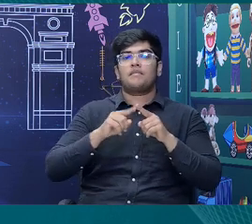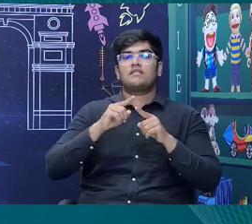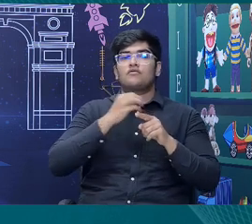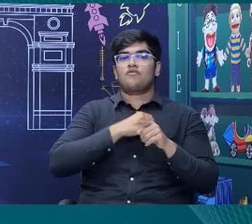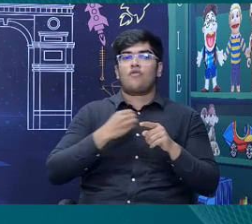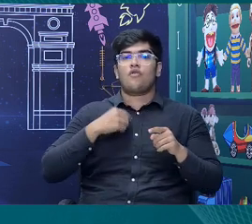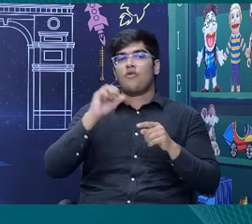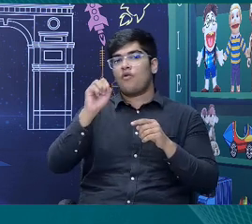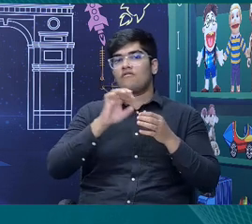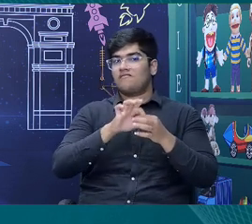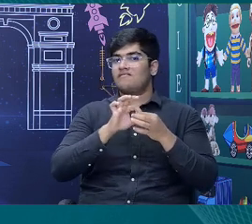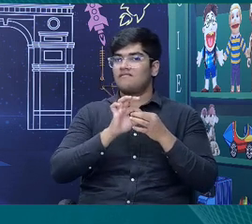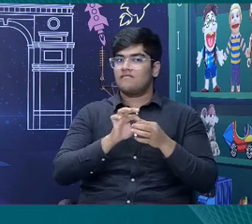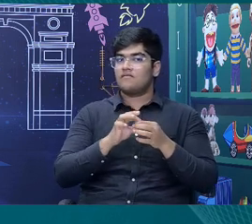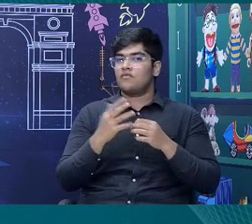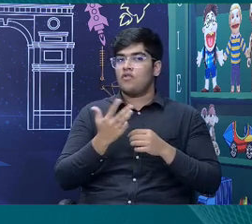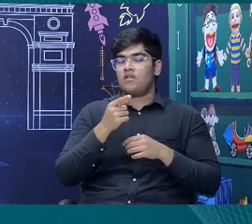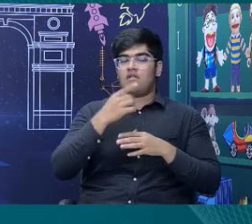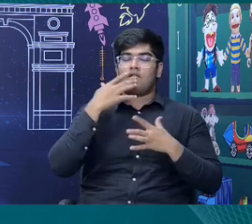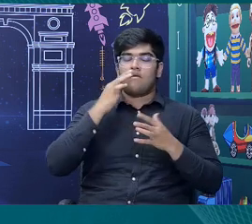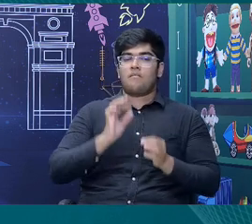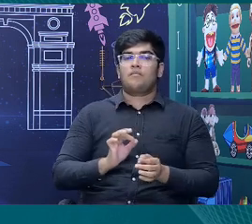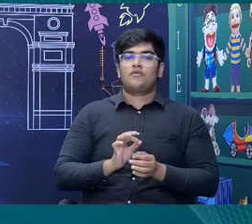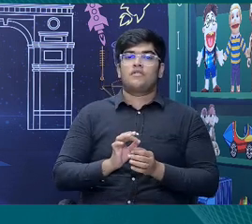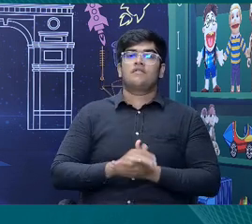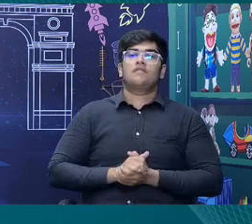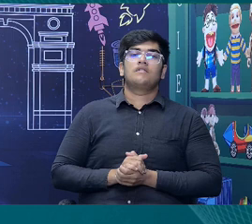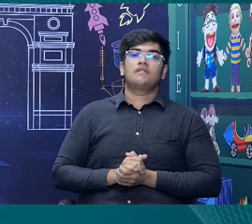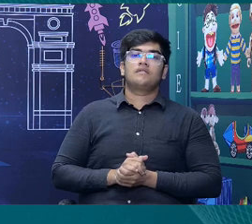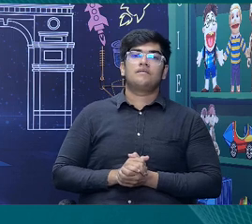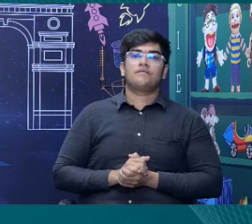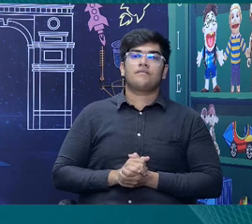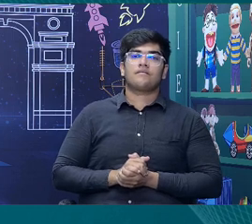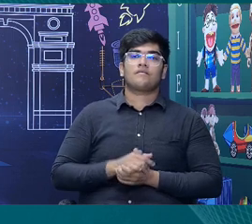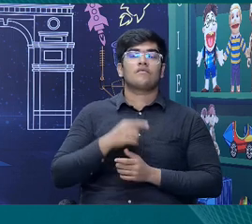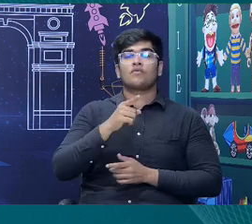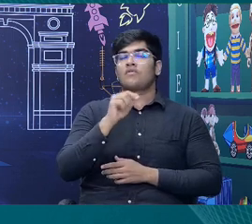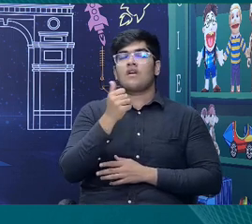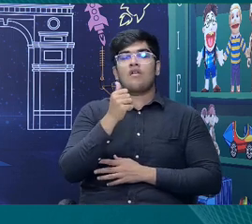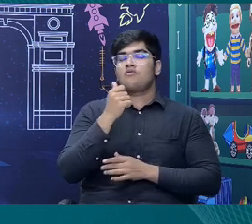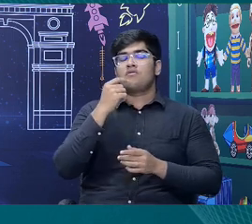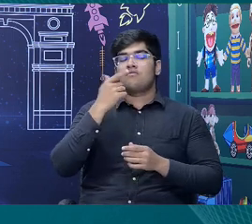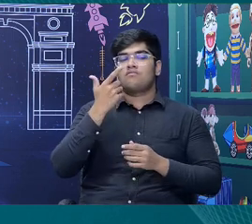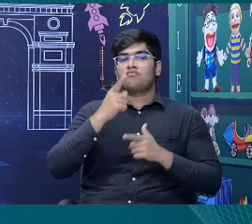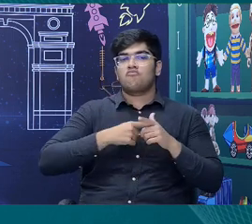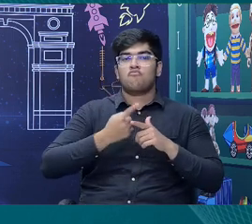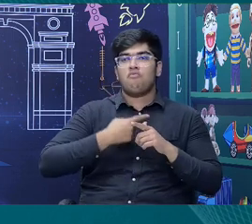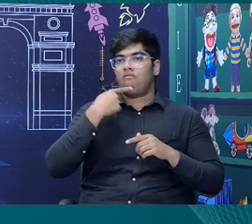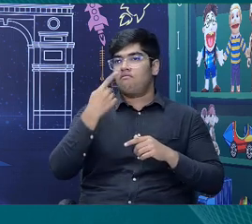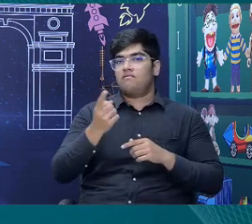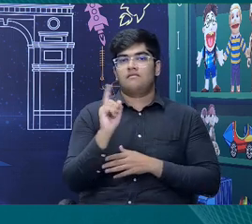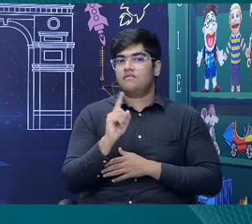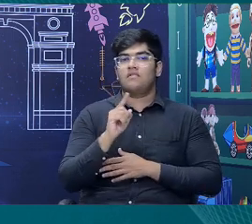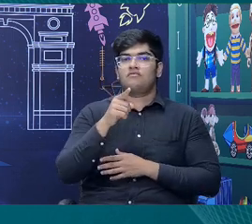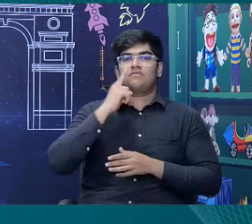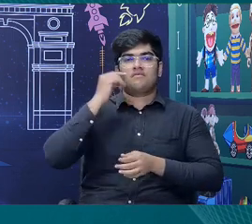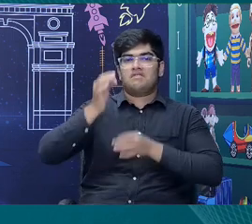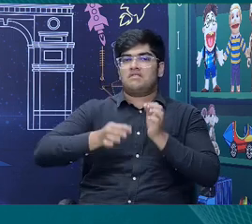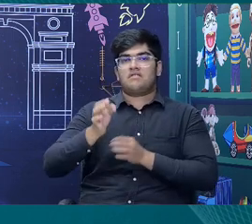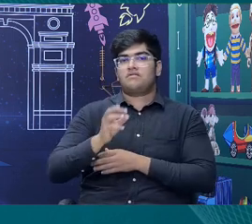इंपॉर्टेंट है मतलब एक दूस दूसरे का रिस्पेक्ट आप मजाक नहीं उड़ा सकते क्लाइंट का आप उनको जज नहीं कर